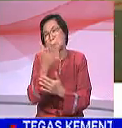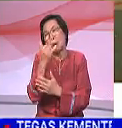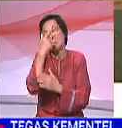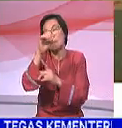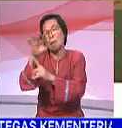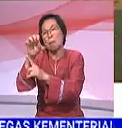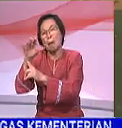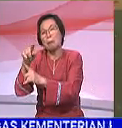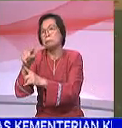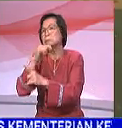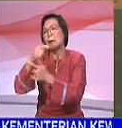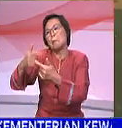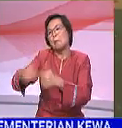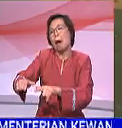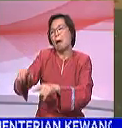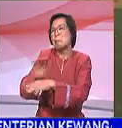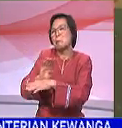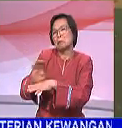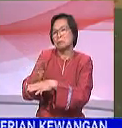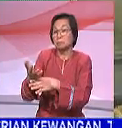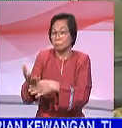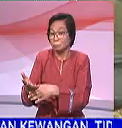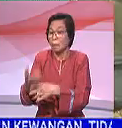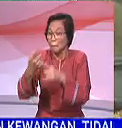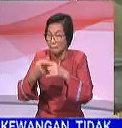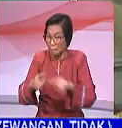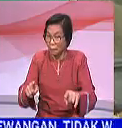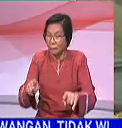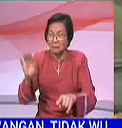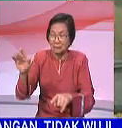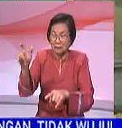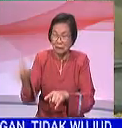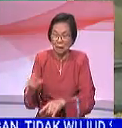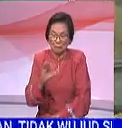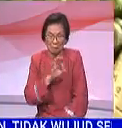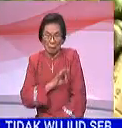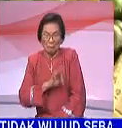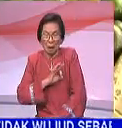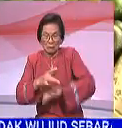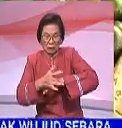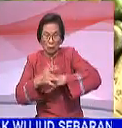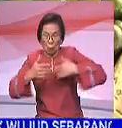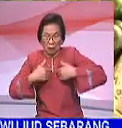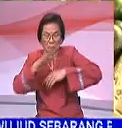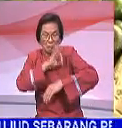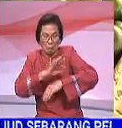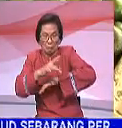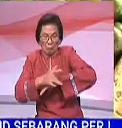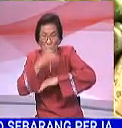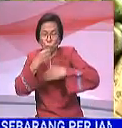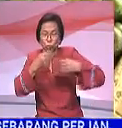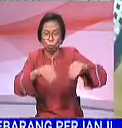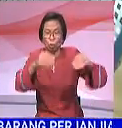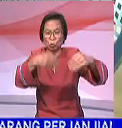ekoran bazar Ramadhan at tidak dibenarkan beroperasi walau bagaimanapun beliau memanfaatkan teknologi yang ada untuk